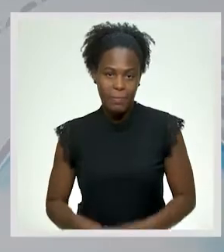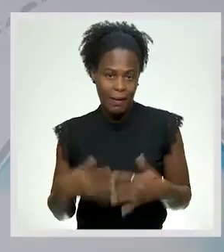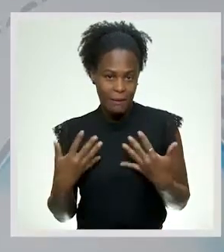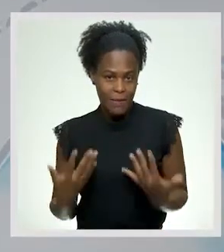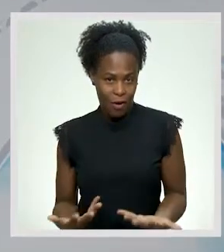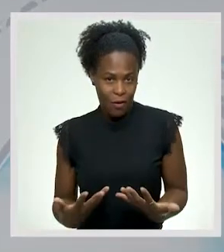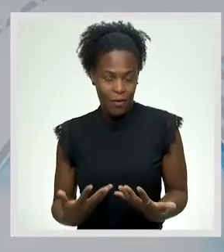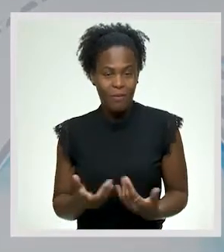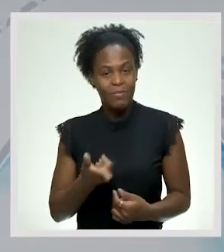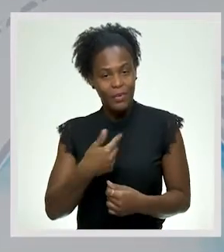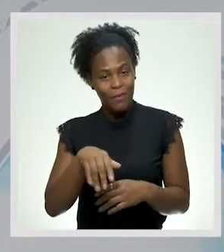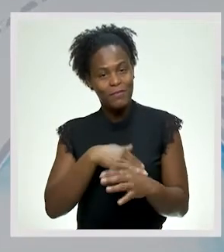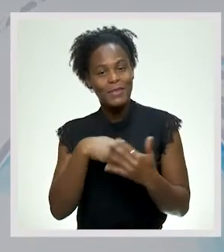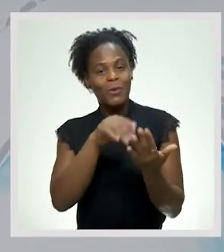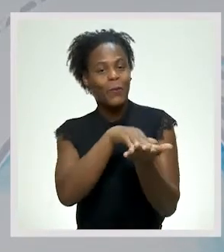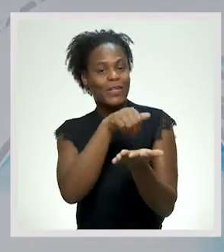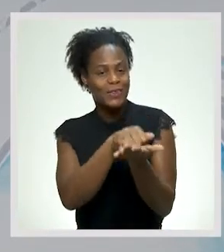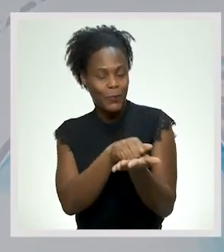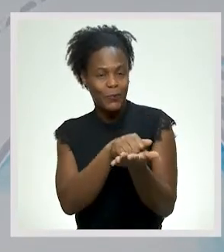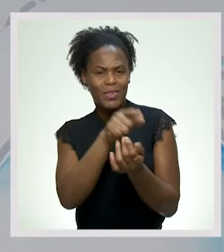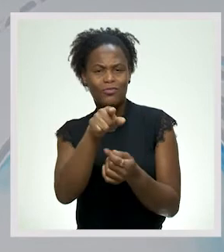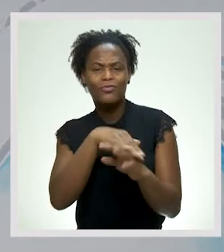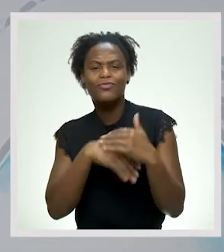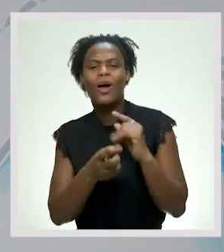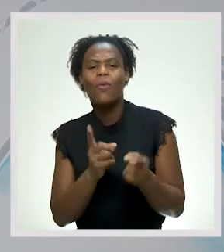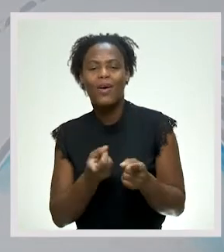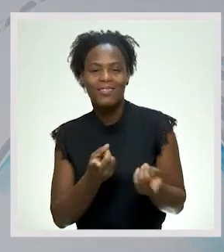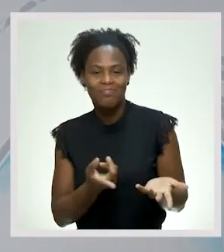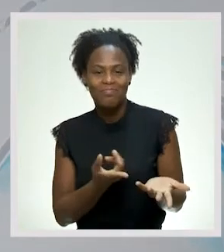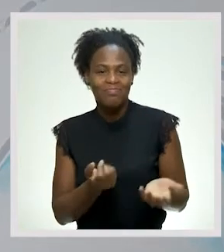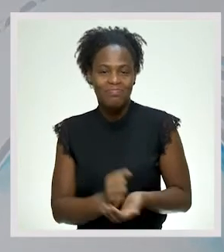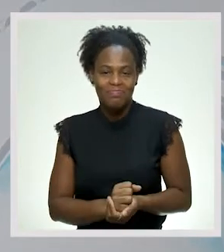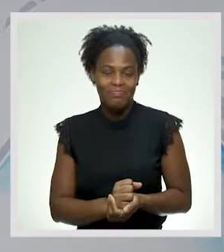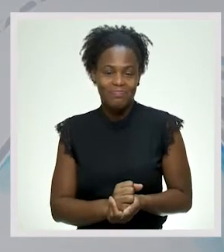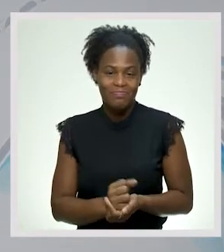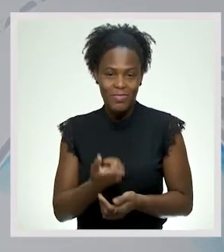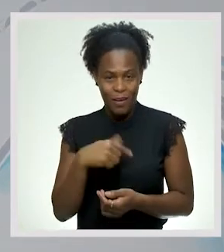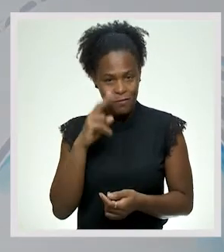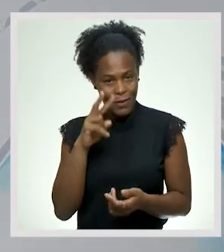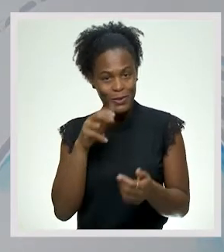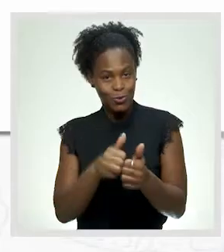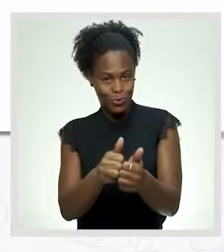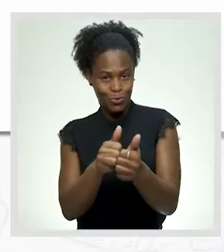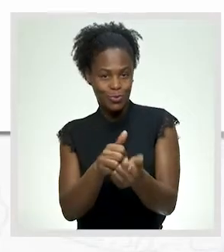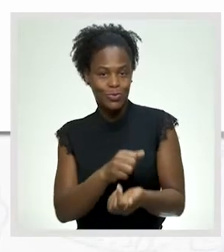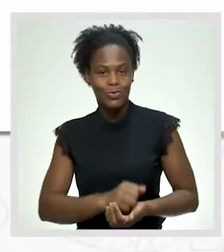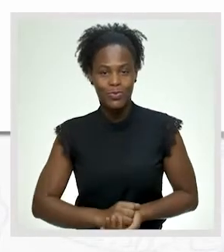Maintenant, on passe à la correction. Qu'est-ce que vous avez fait? On va voir ensemble.